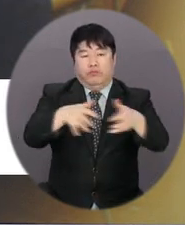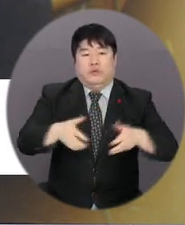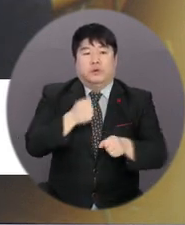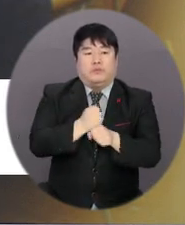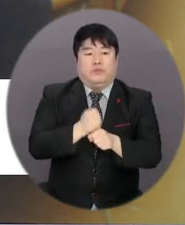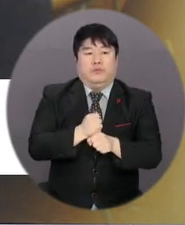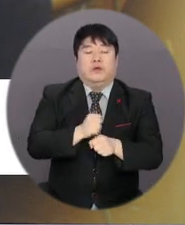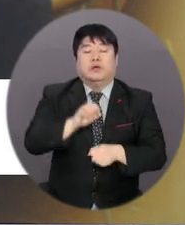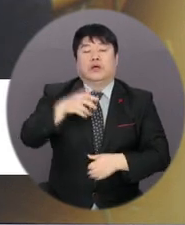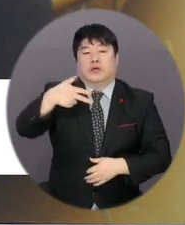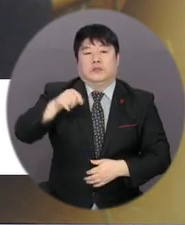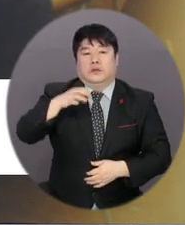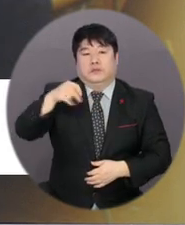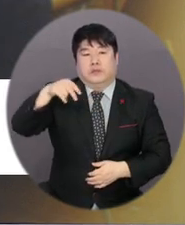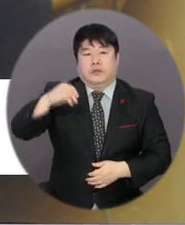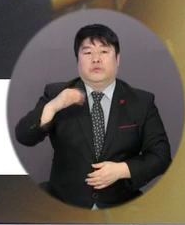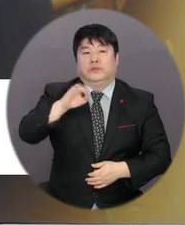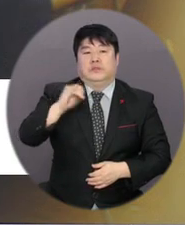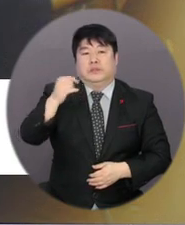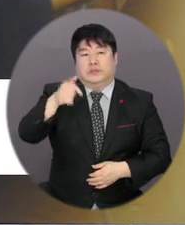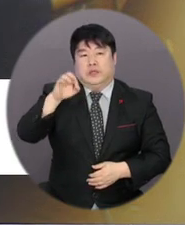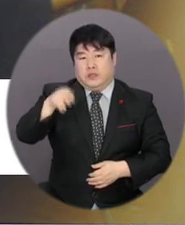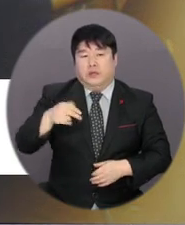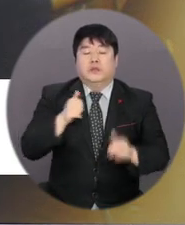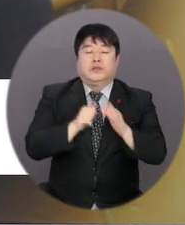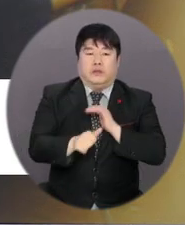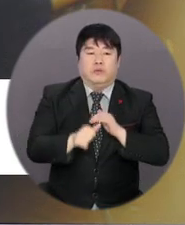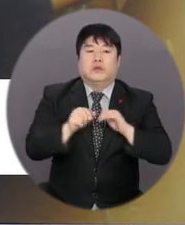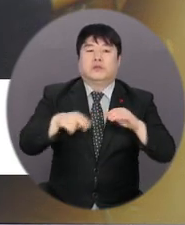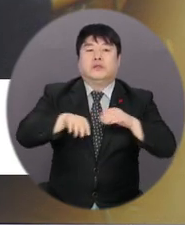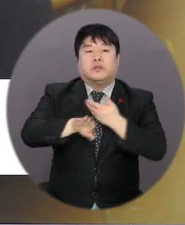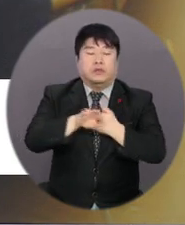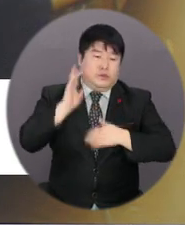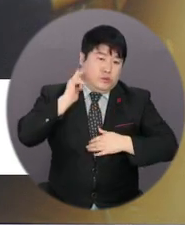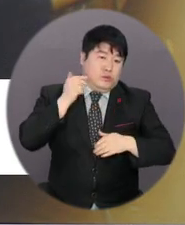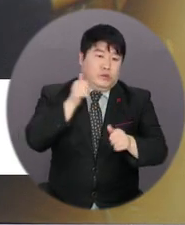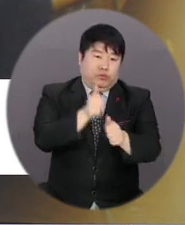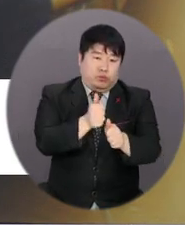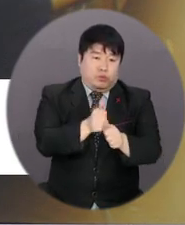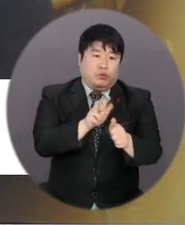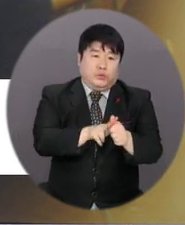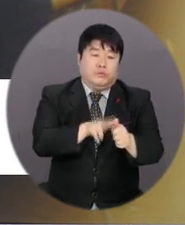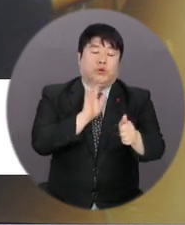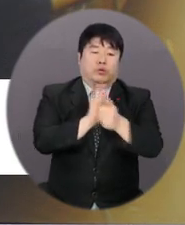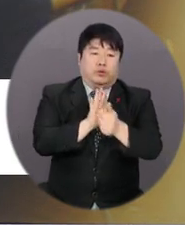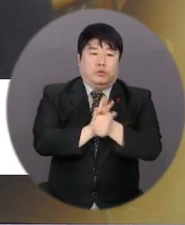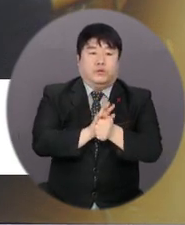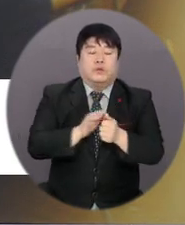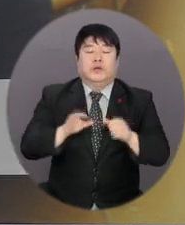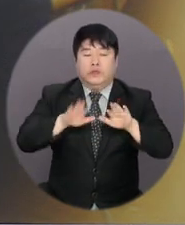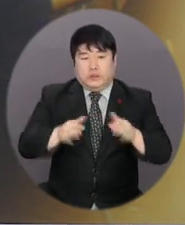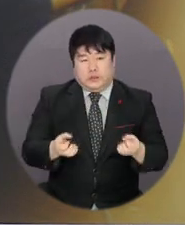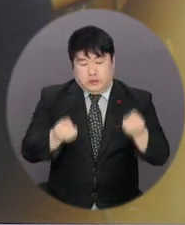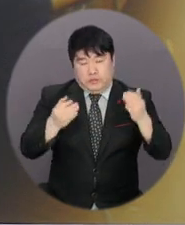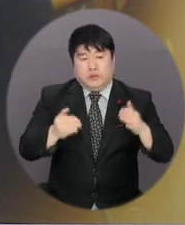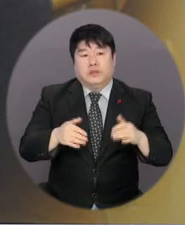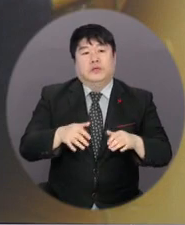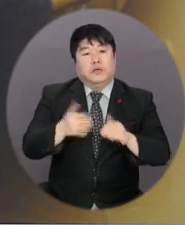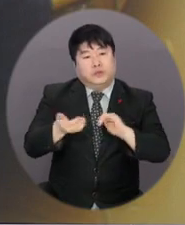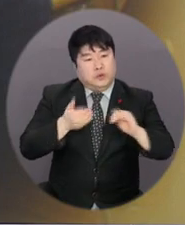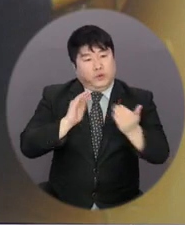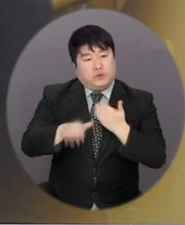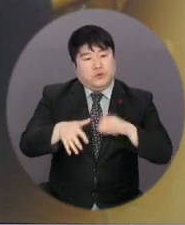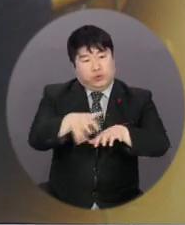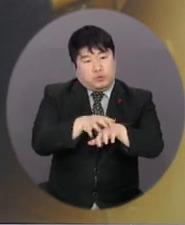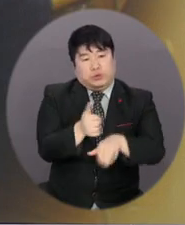대표와 정세균 총리 등 다른 대선 주자를 지지하는 세력도 설 명절을 전후해 조직화에 나설 것으로 보입니다. 이계상